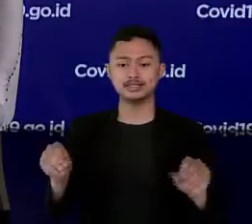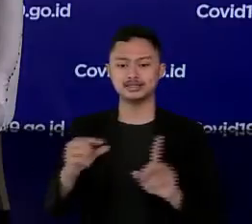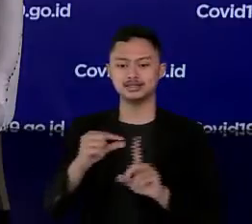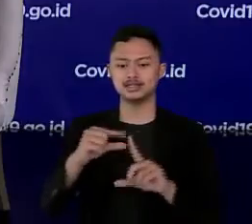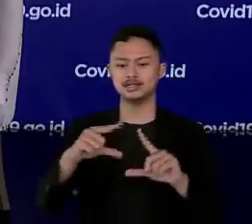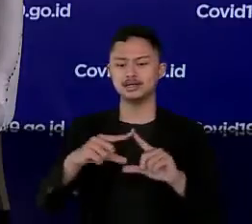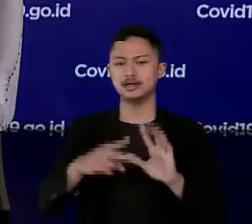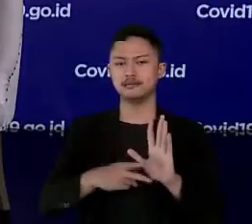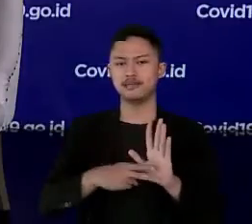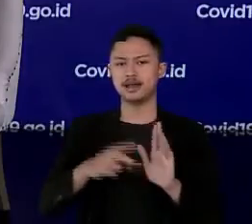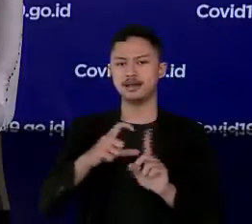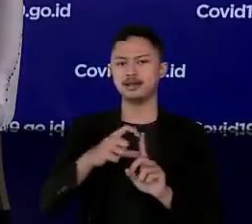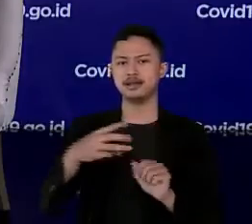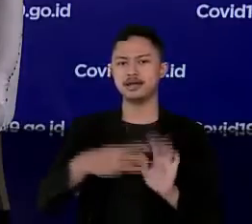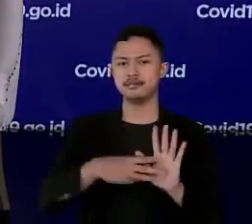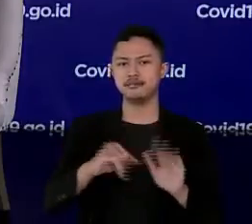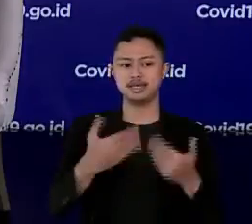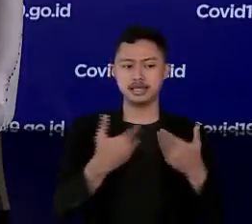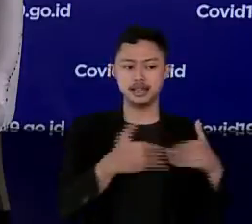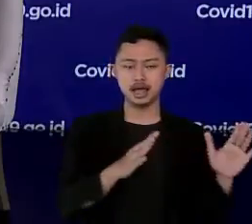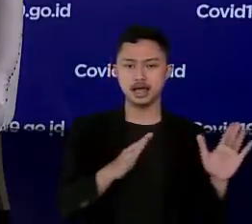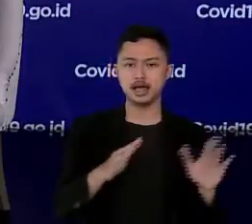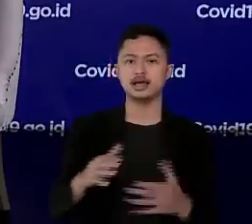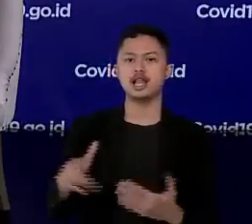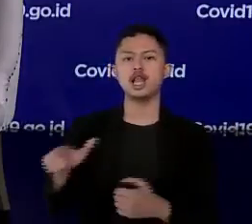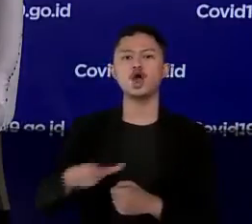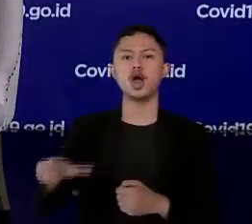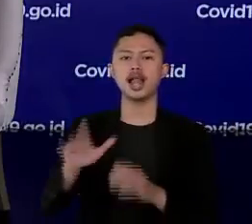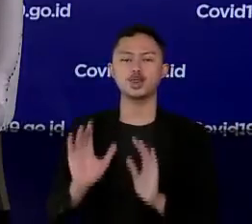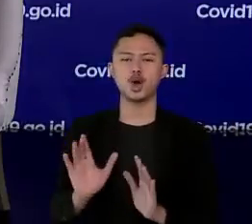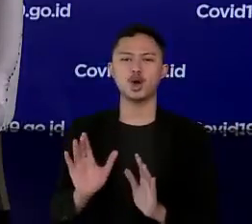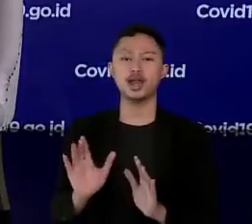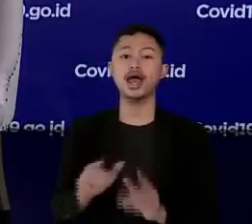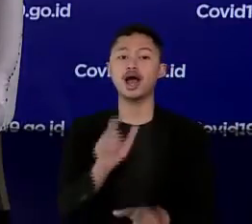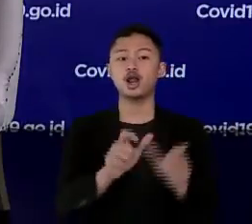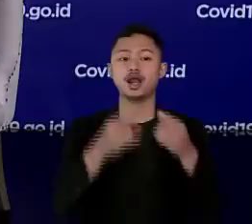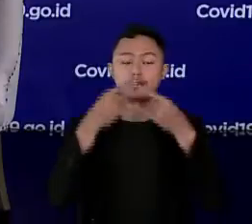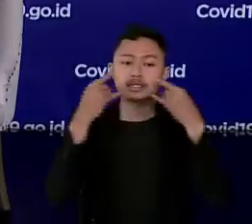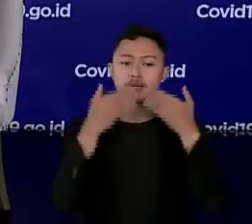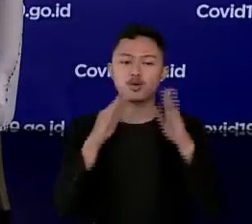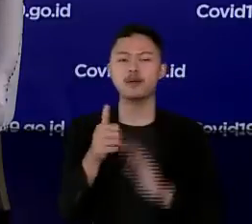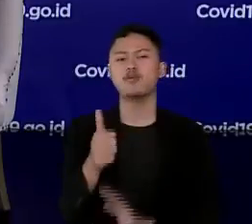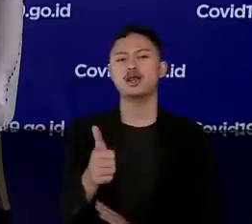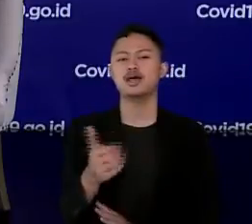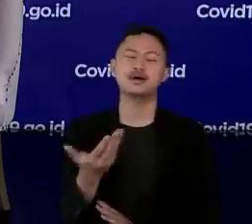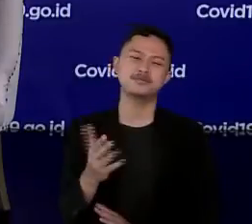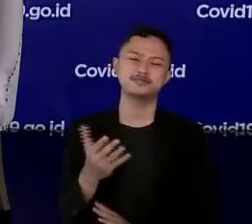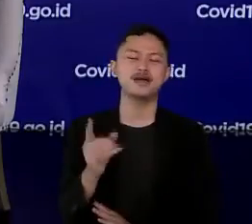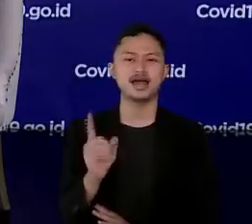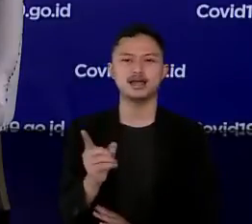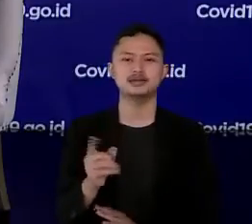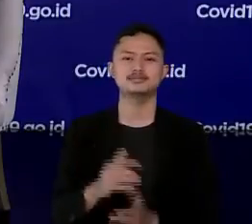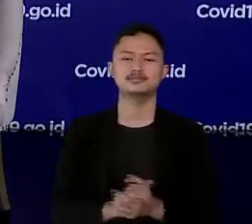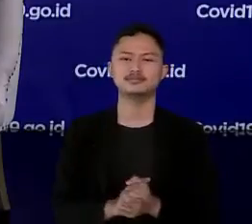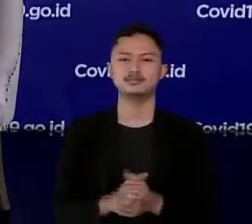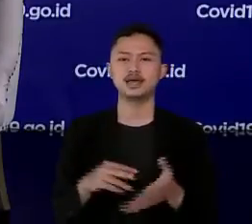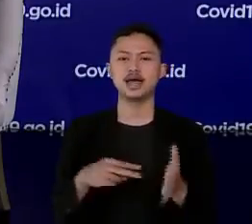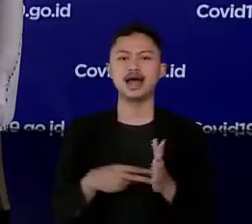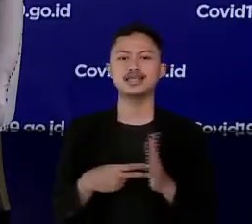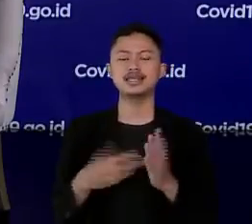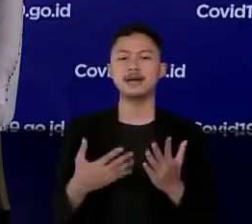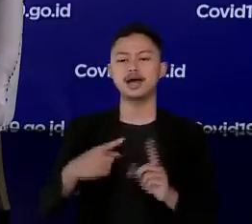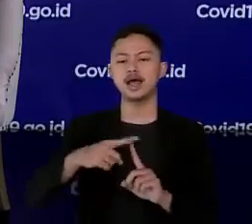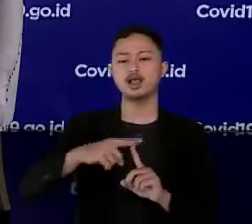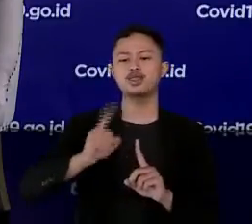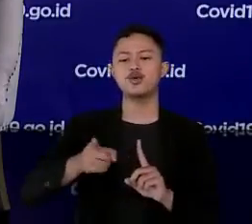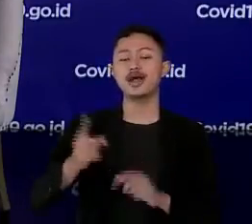pandemi hanya anda misaja kemungkinan pada kondisi tertentu orang boleh lepas masker ya Oleh sebab itu pertama